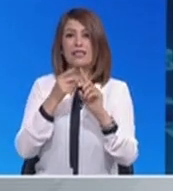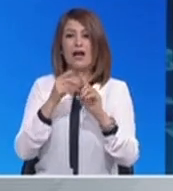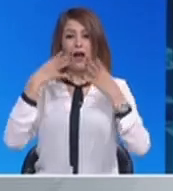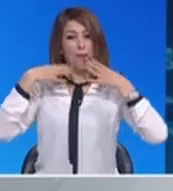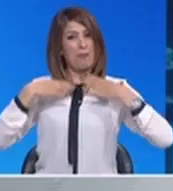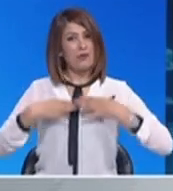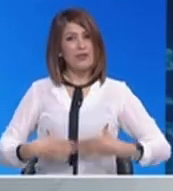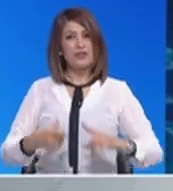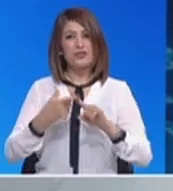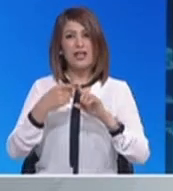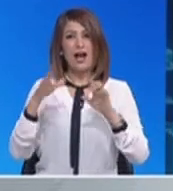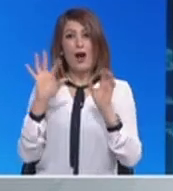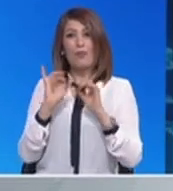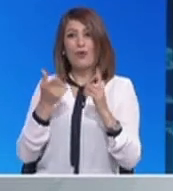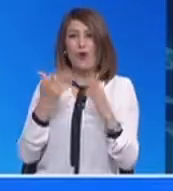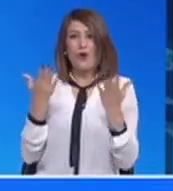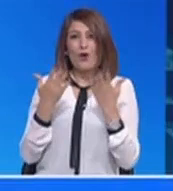الحمد لله عندنا